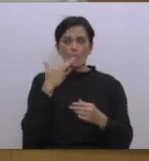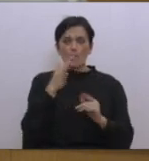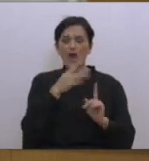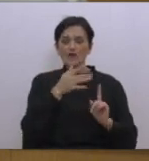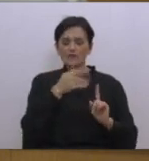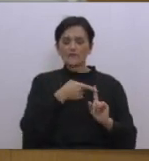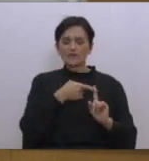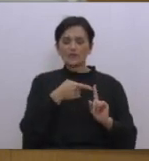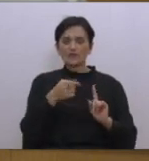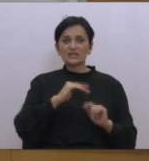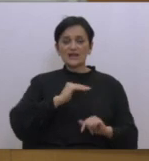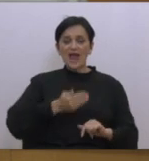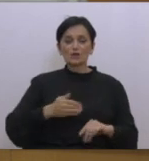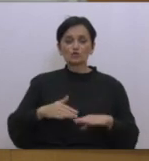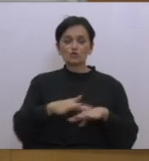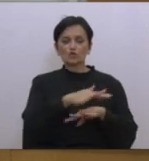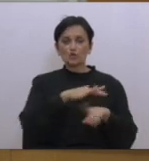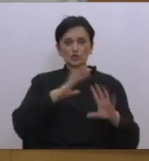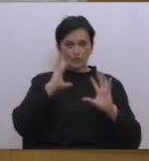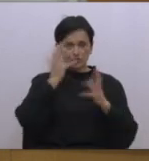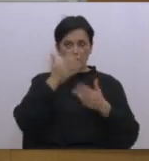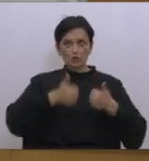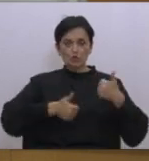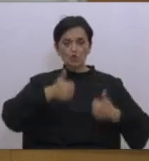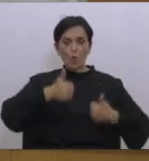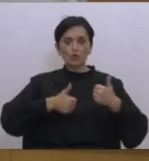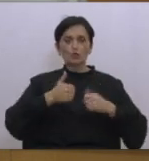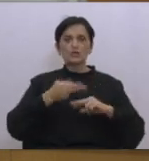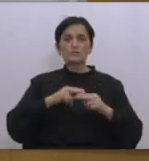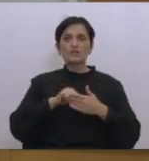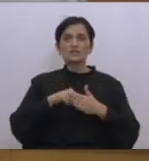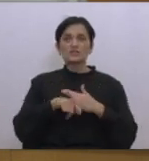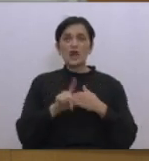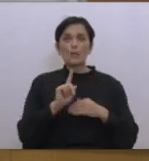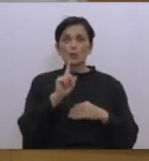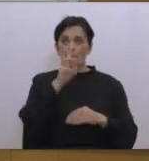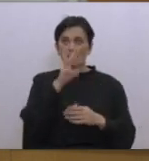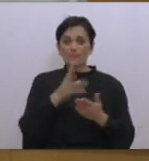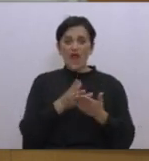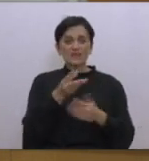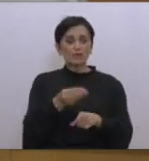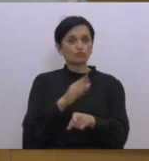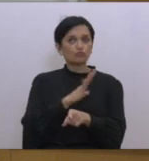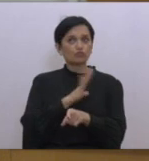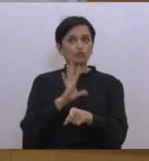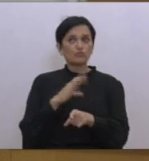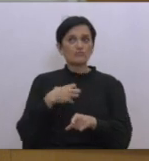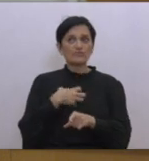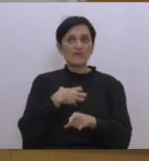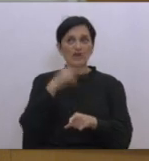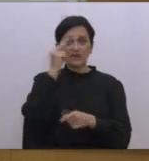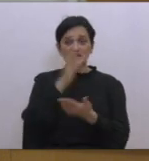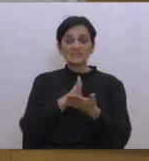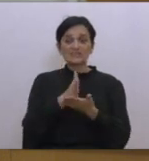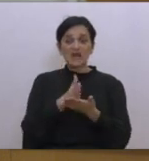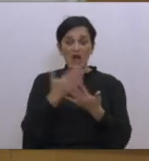განმავლობაში კერძო სექტორი იყო სერიოზულ კონკურენციაში, სწორედ იმის გამო, რომ არ ხდებოდა ანაზღაურება და, რაც უფრო მთავარია, სტაჟირების გავლის